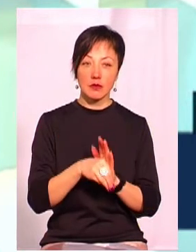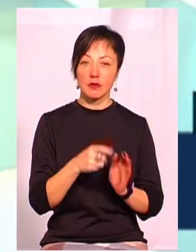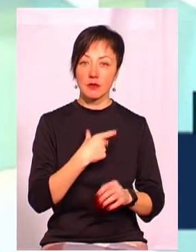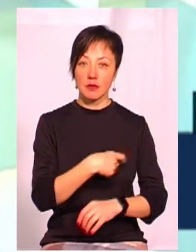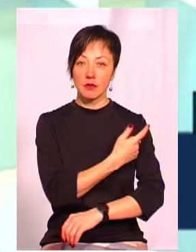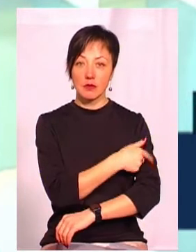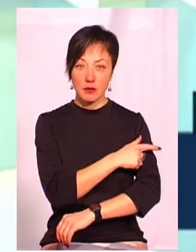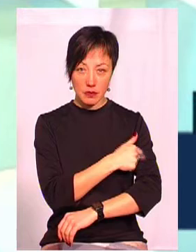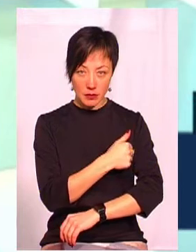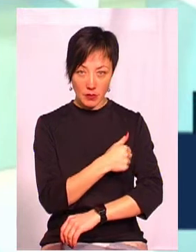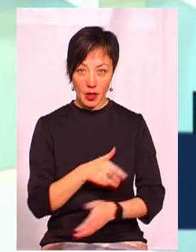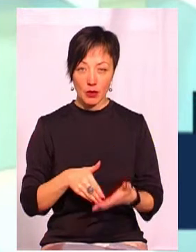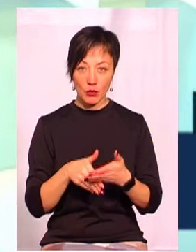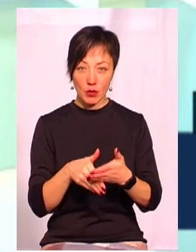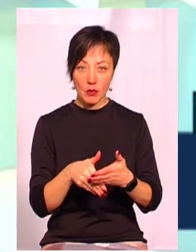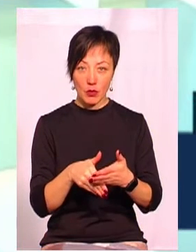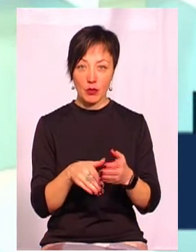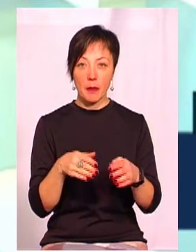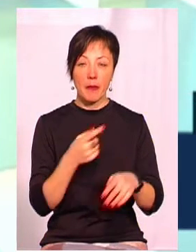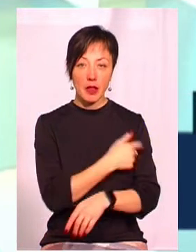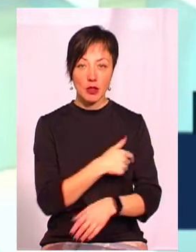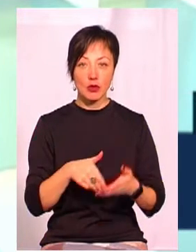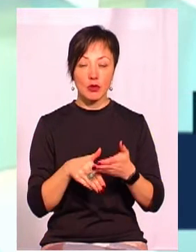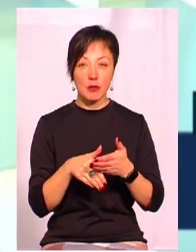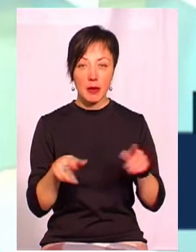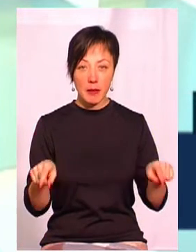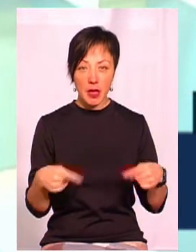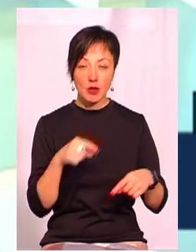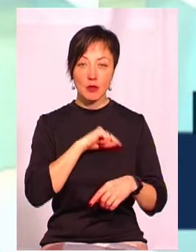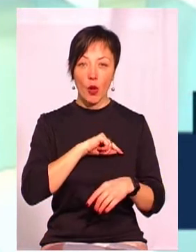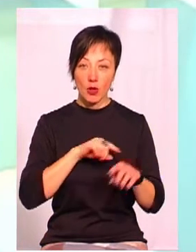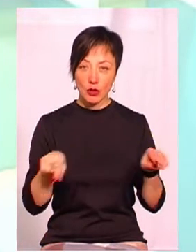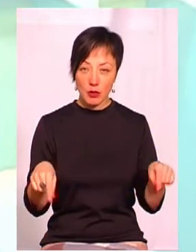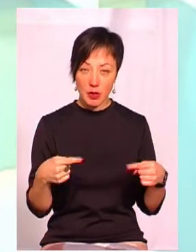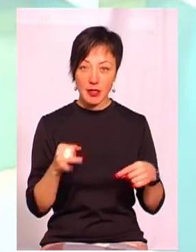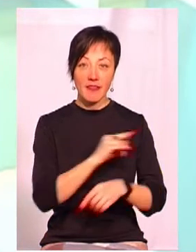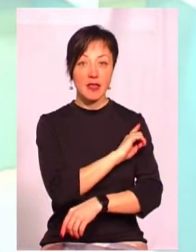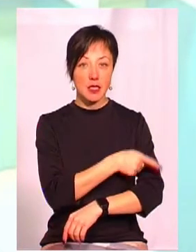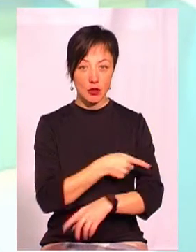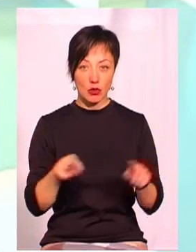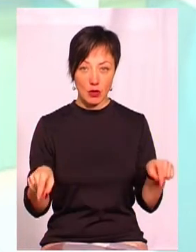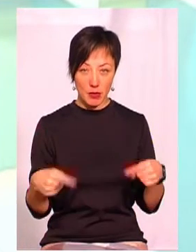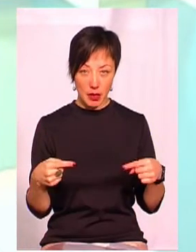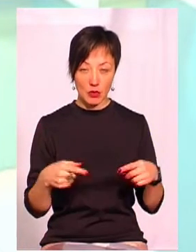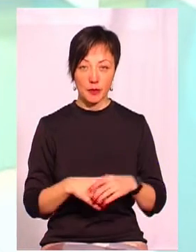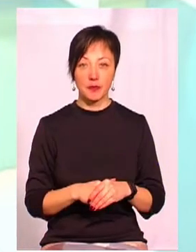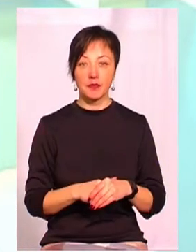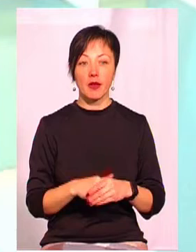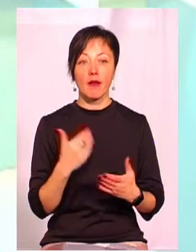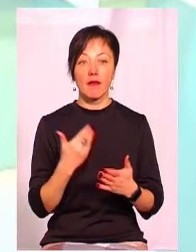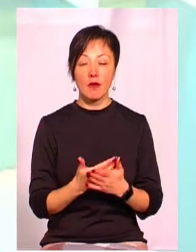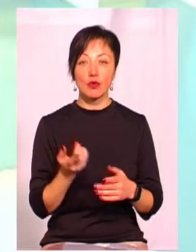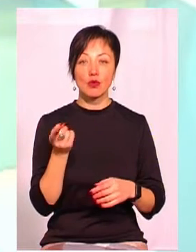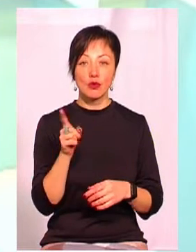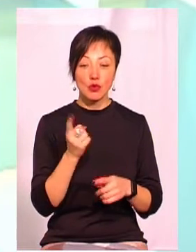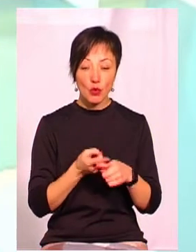себе медичну допомогу, медичну реабілітацію, психологічну реабілітацію і фізичну реабілітацію. І от